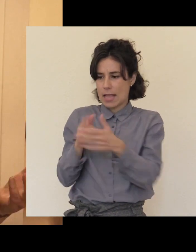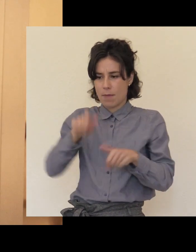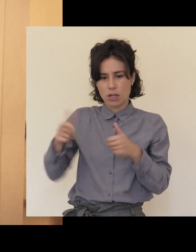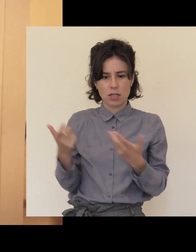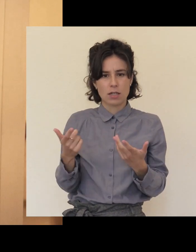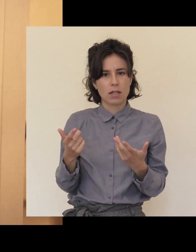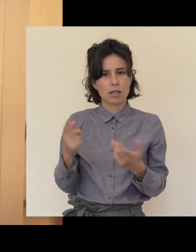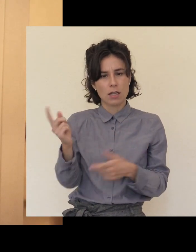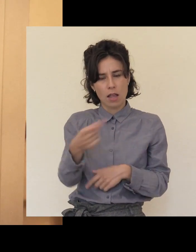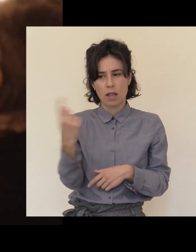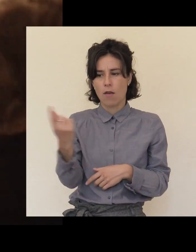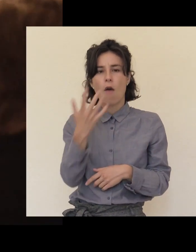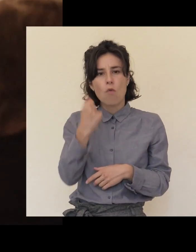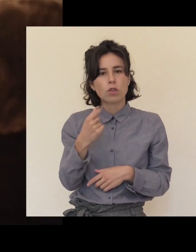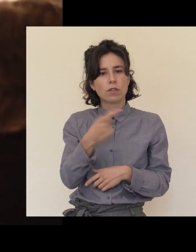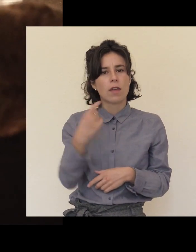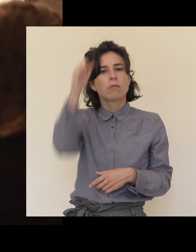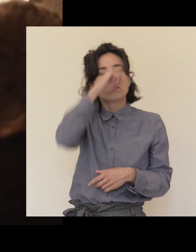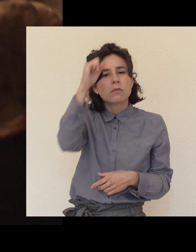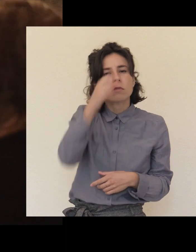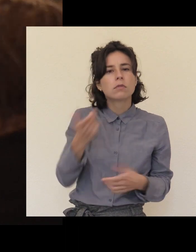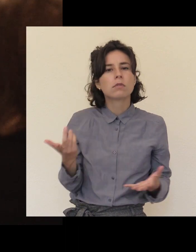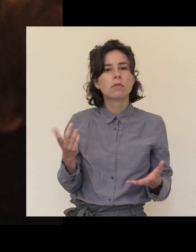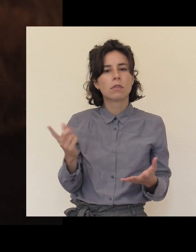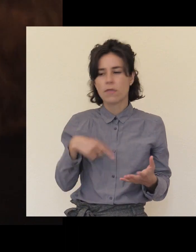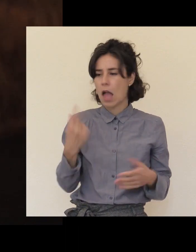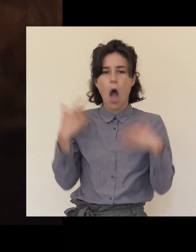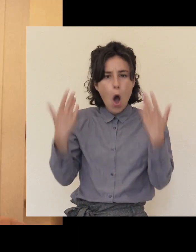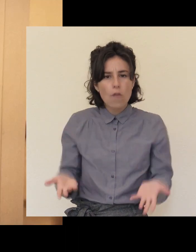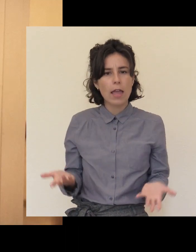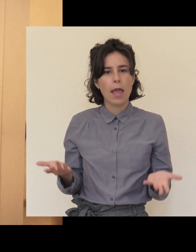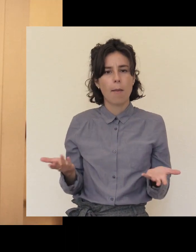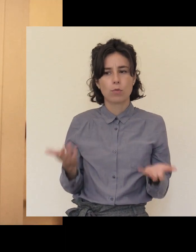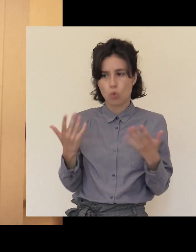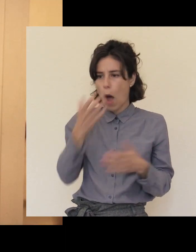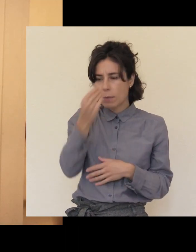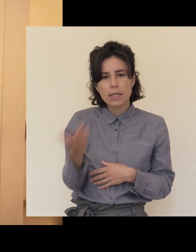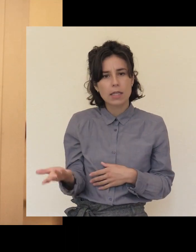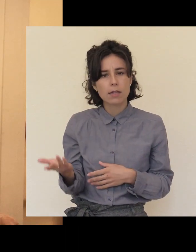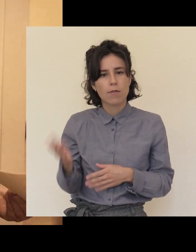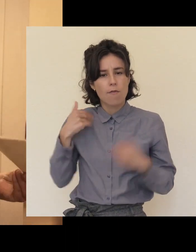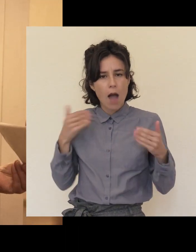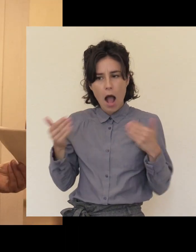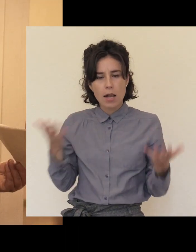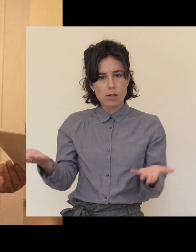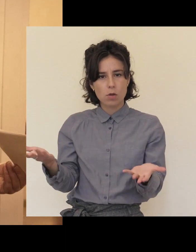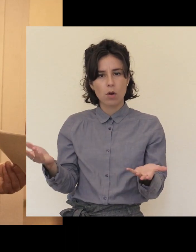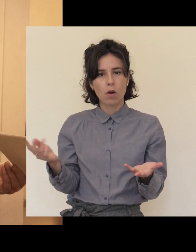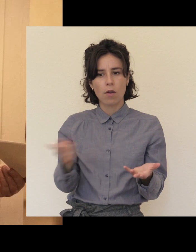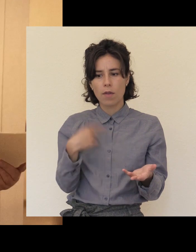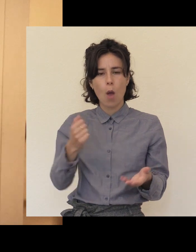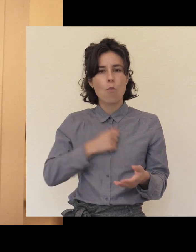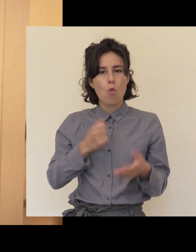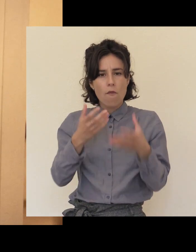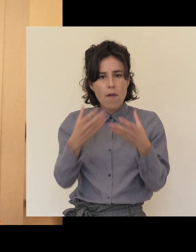Sie uns wahnsinnig machen? Wollen Sie, dass wir aufgeben? Ist es die Absicht hier, dass wir total entmutigt